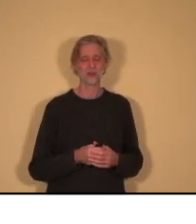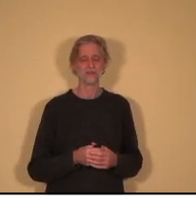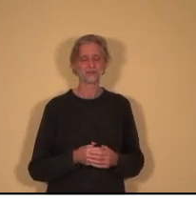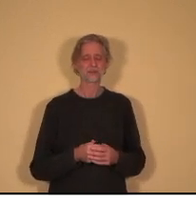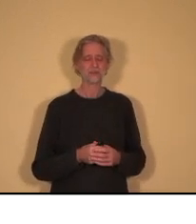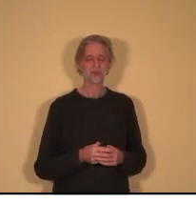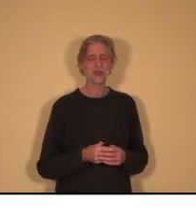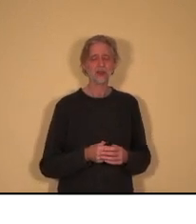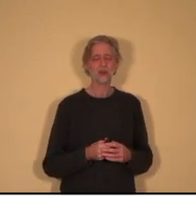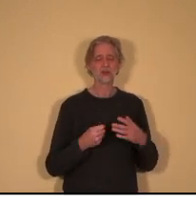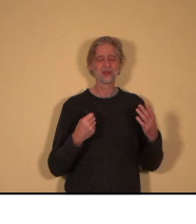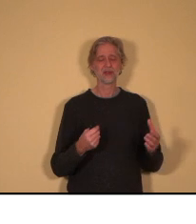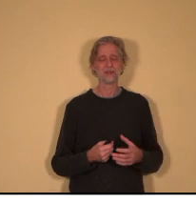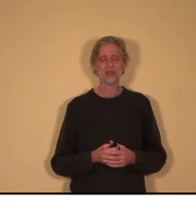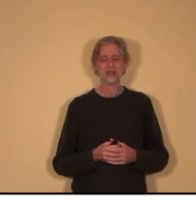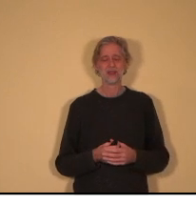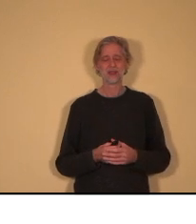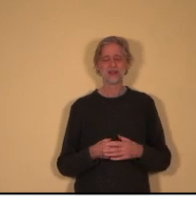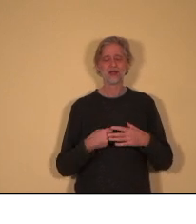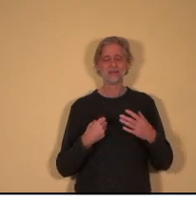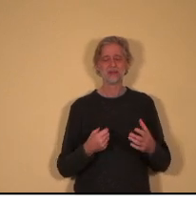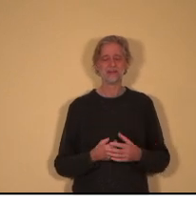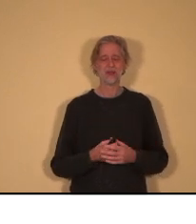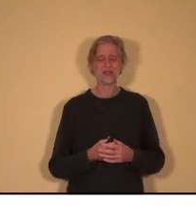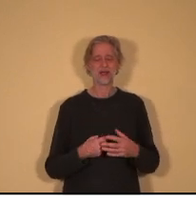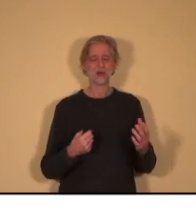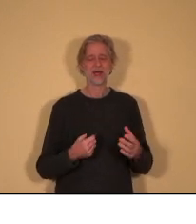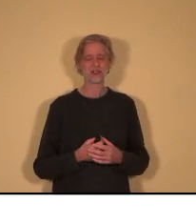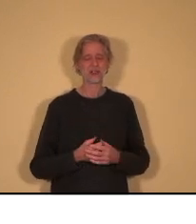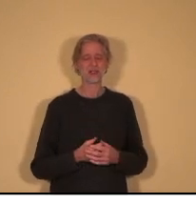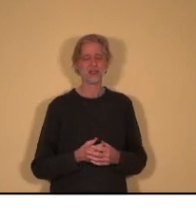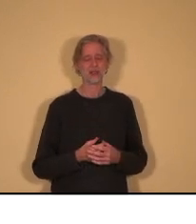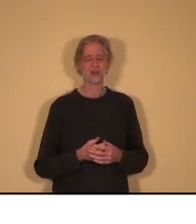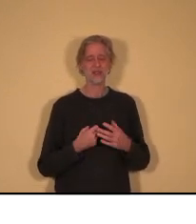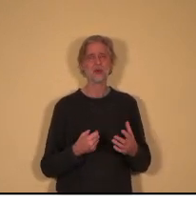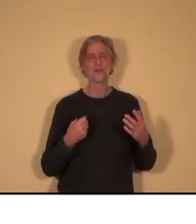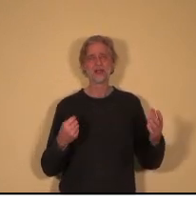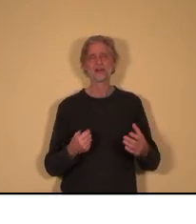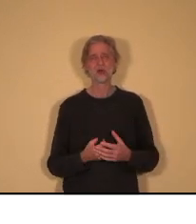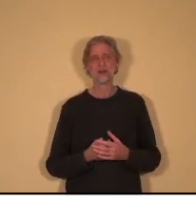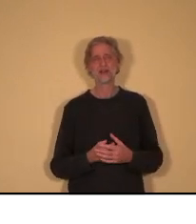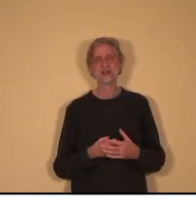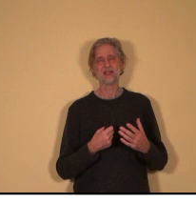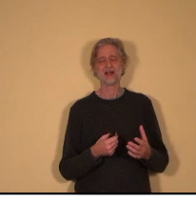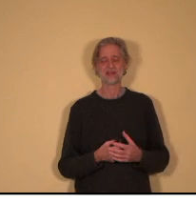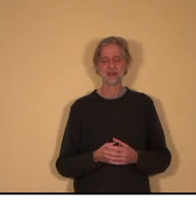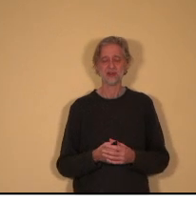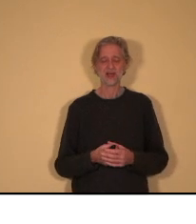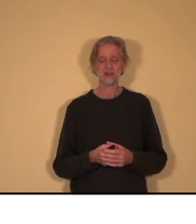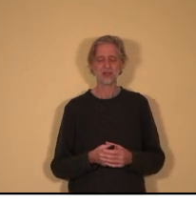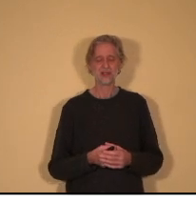Reaktion. Und der metallorganische Ruthenium-Komplex, der hier